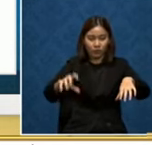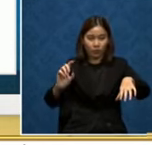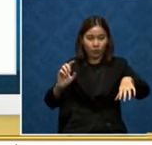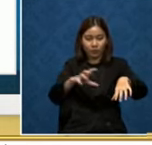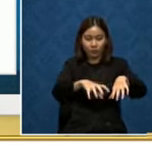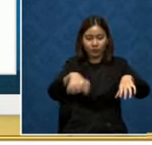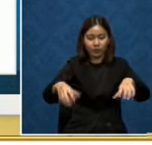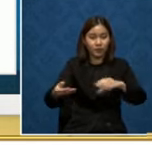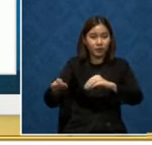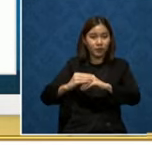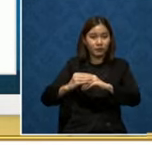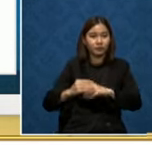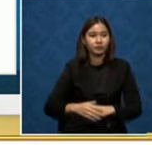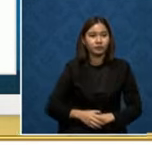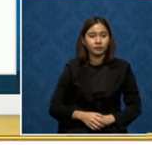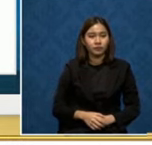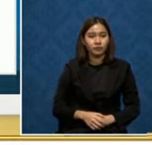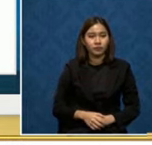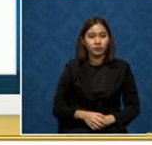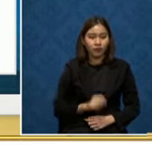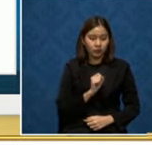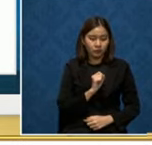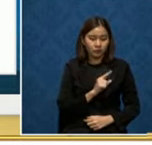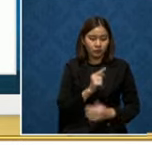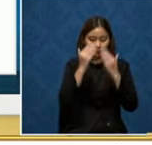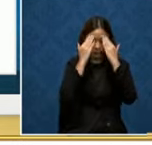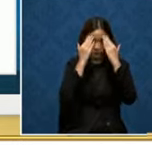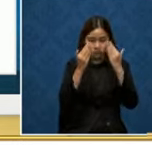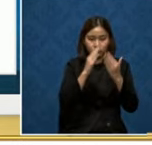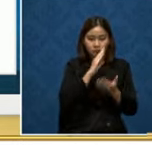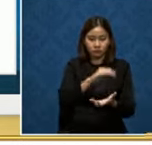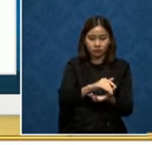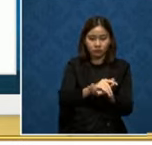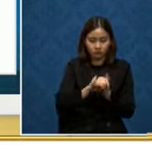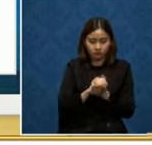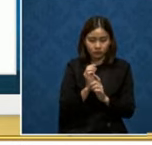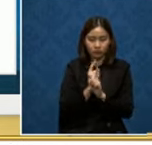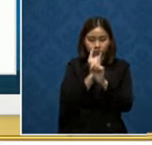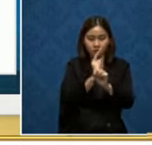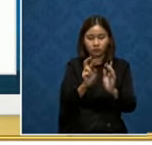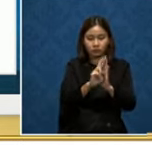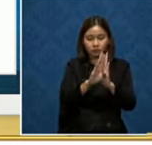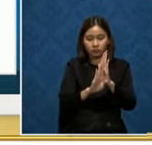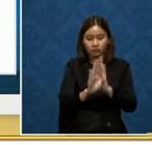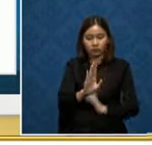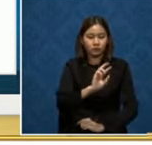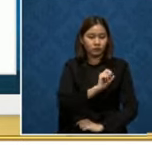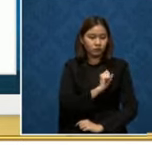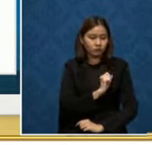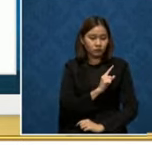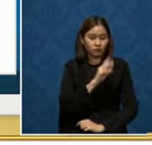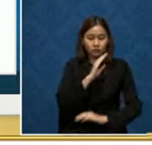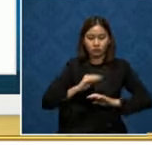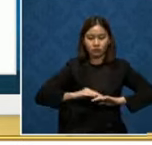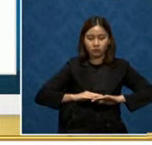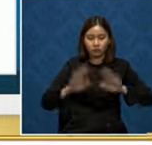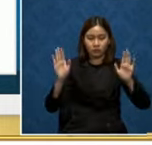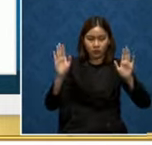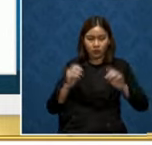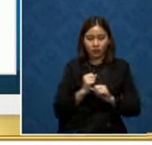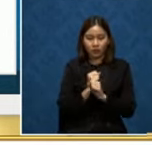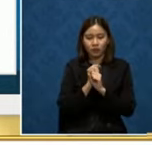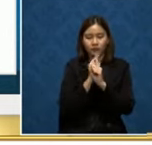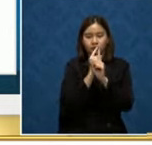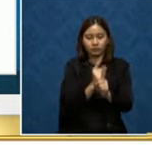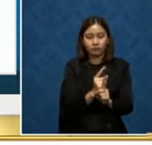บใศาสนาอิสลามเมื่อแต่งงานตามระเบีบของศาสนาการอย่าร้างก็ต้องทำตามระ